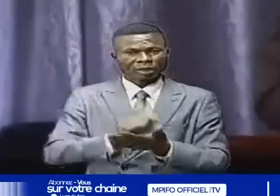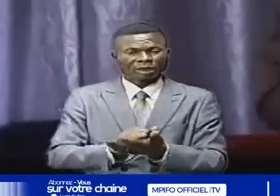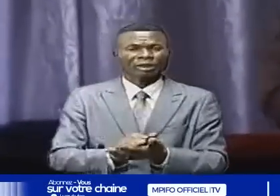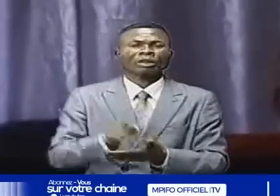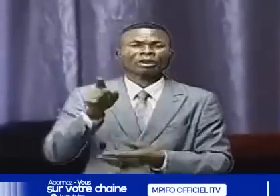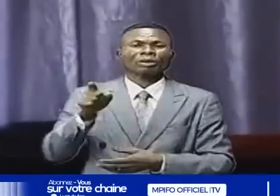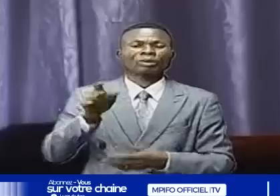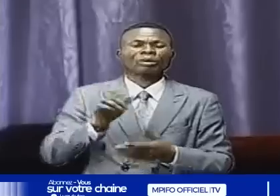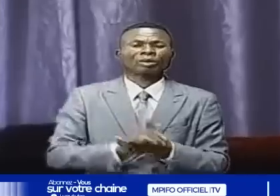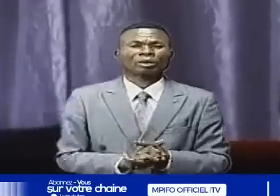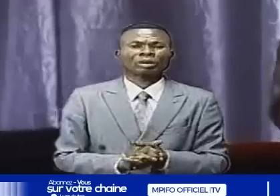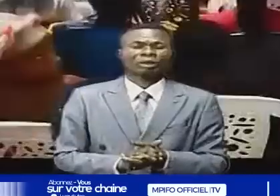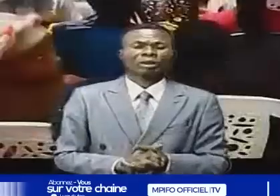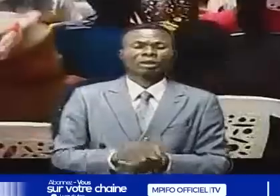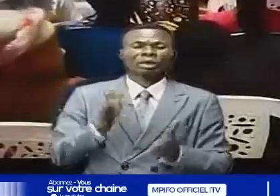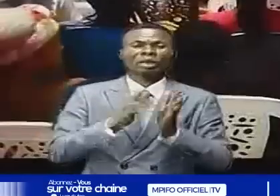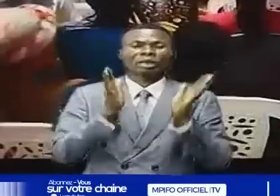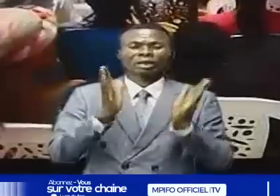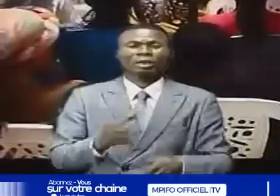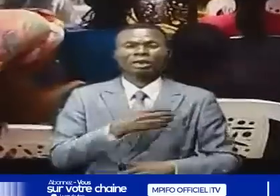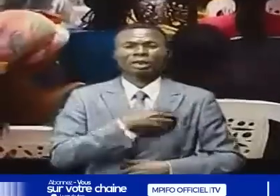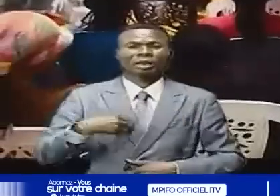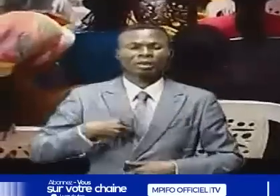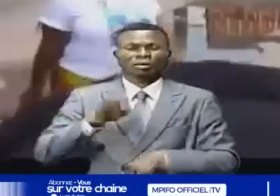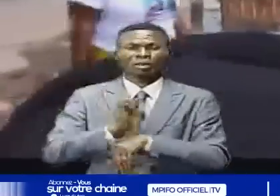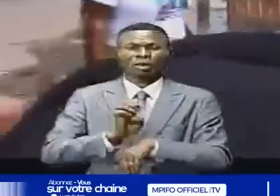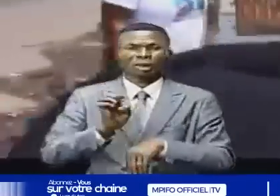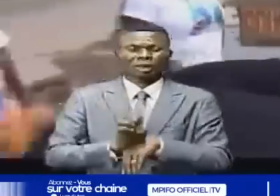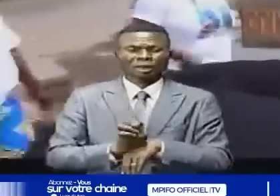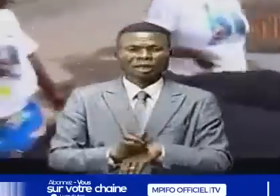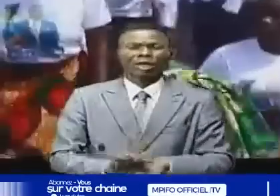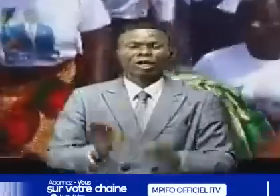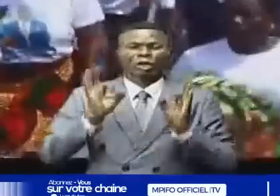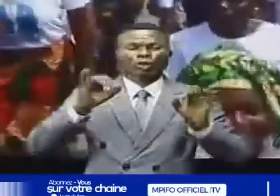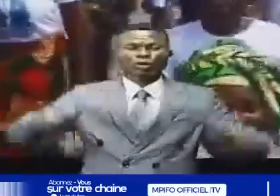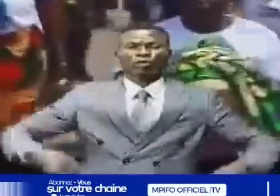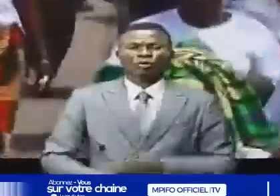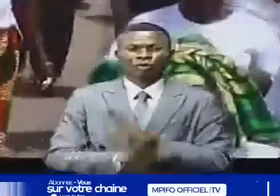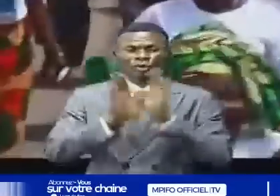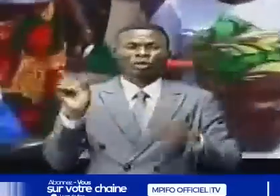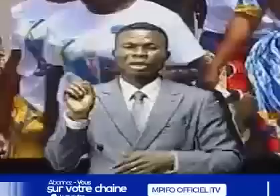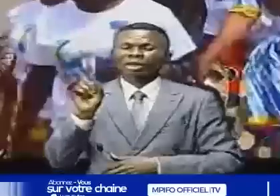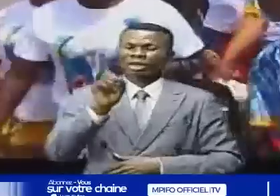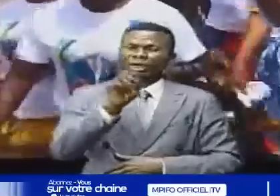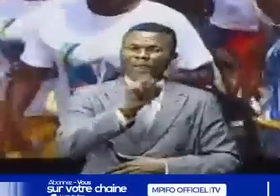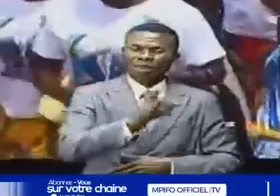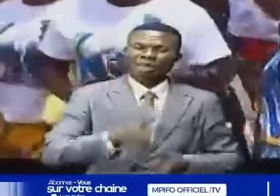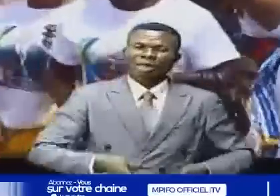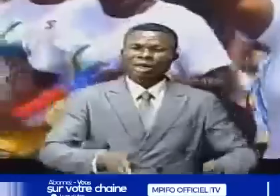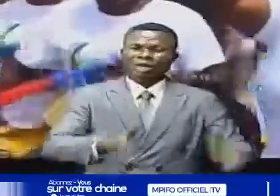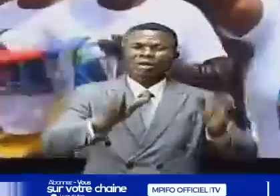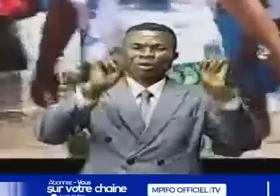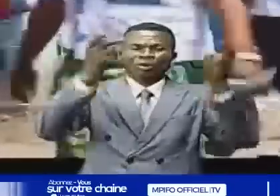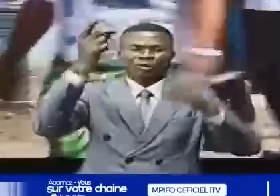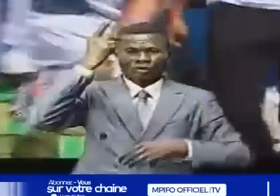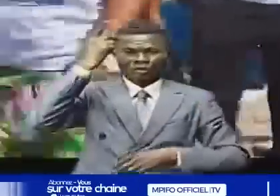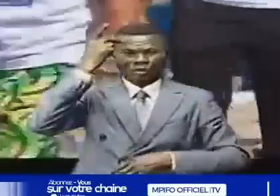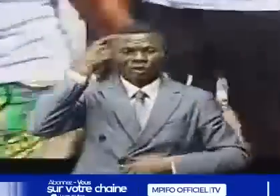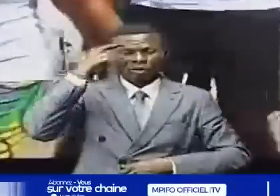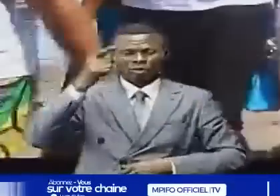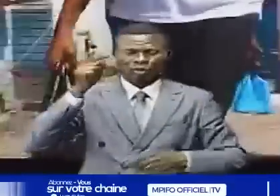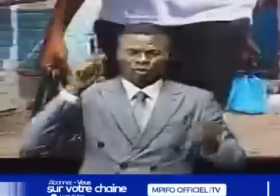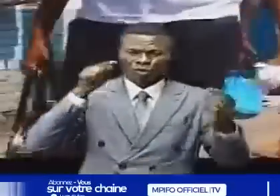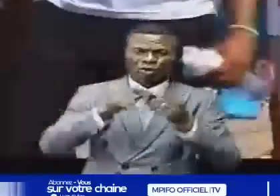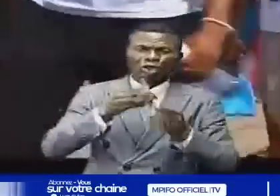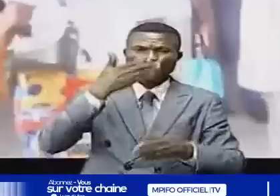Koumou, les fidèles et les femmes de l'église Nouvelle Jérusalem ont pris d'assaut les grands acteurs de la ville de Kinshasa pour chiter à l'hôpital